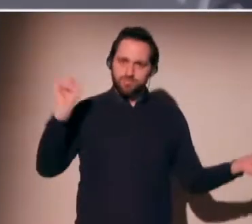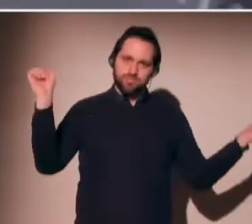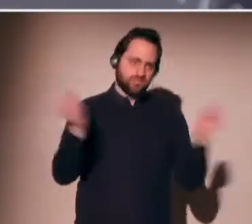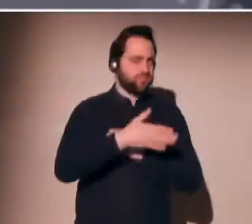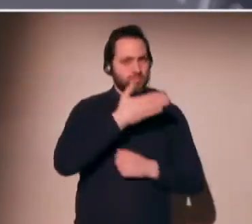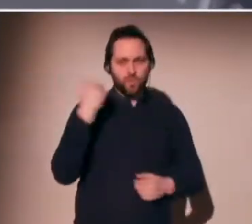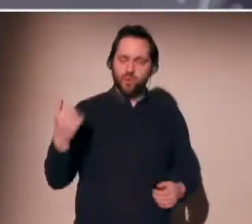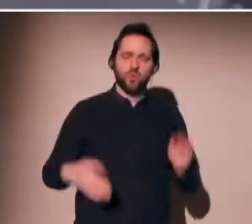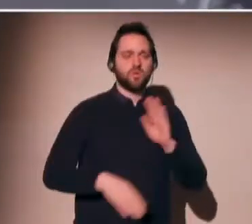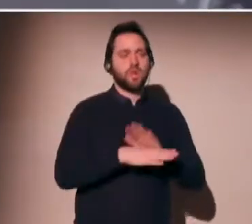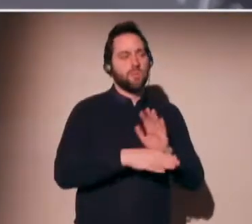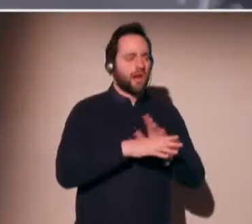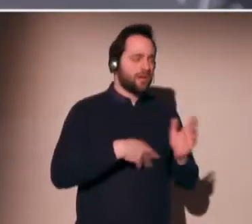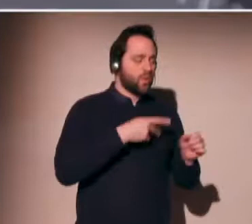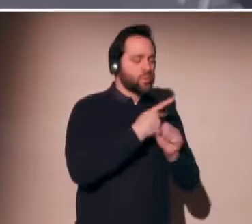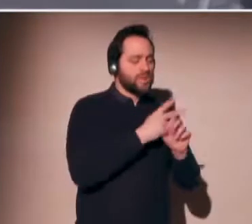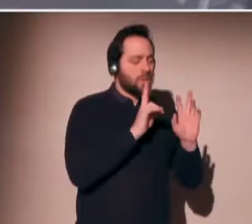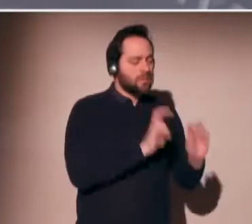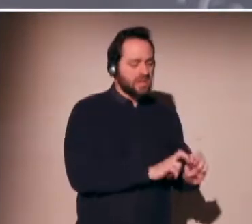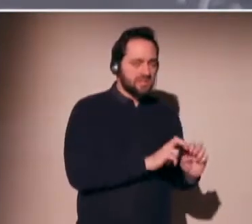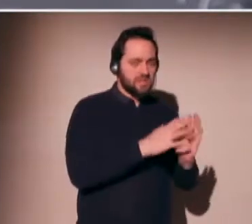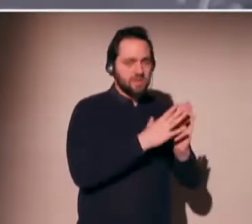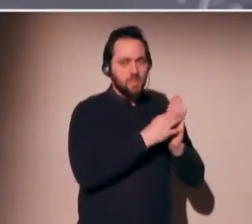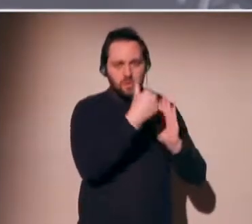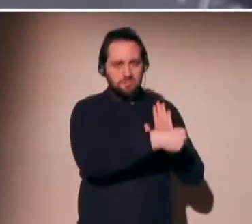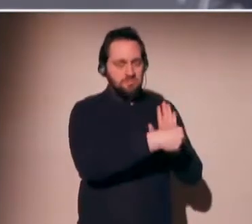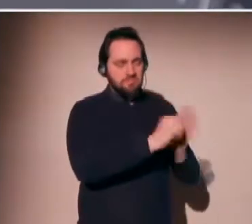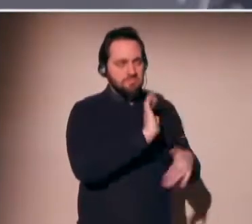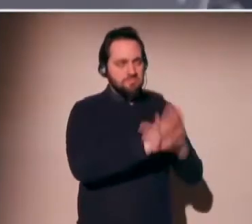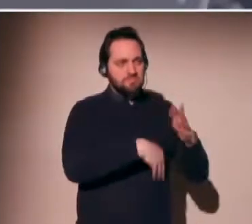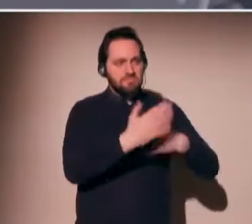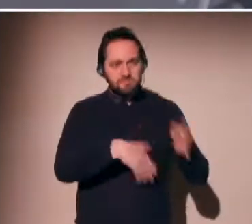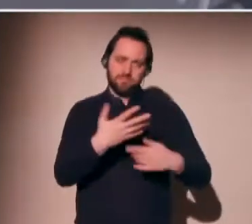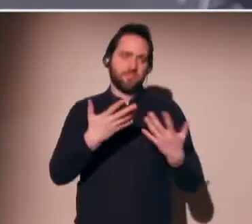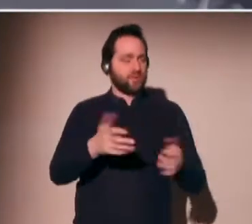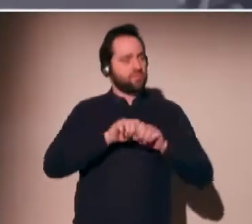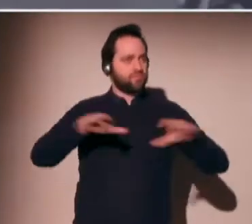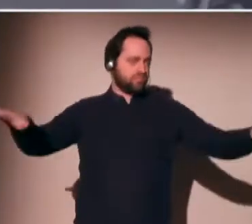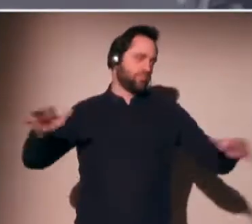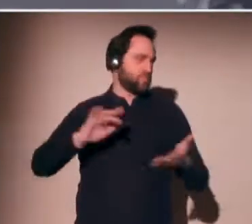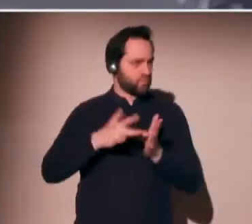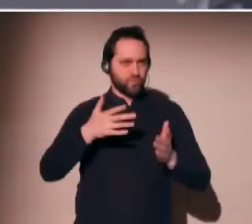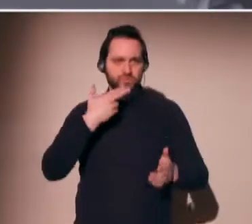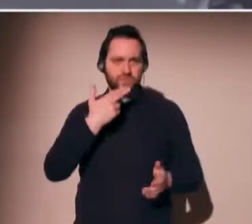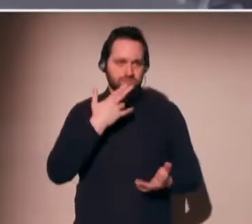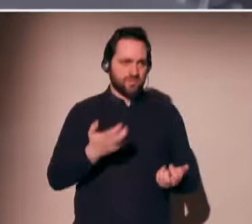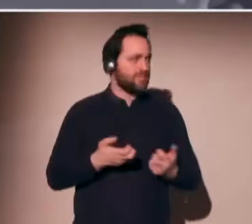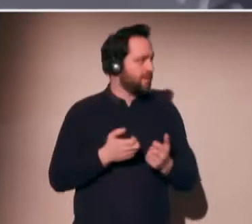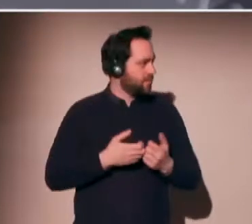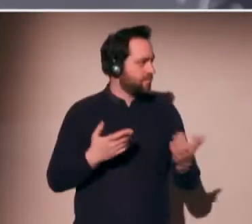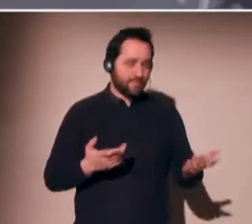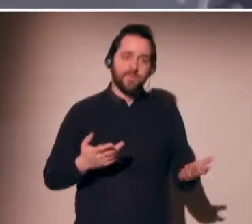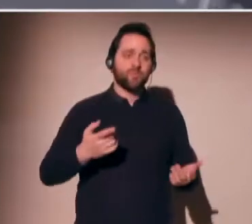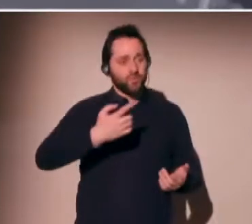recherche, un prototype de recherche, à un outil que tout le monde utilise. Alors, par exemple, moi, je dois, comme vous tous, payer des impôts. Eh bien, j'utilise une traduction automatique